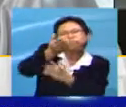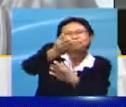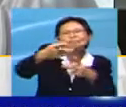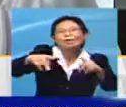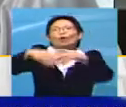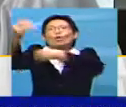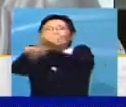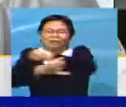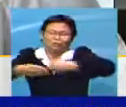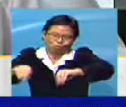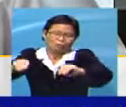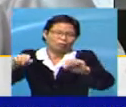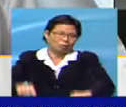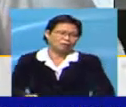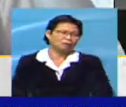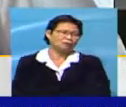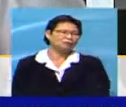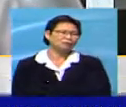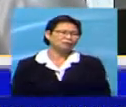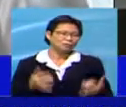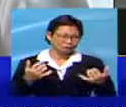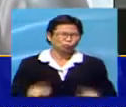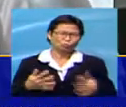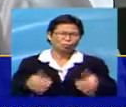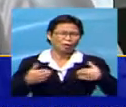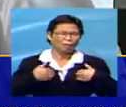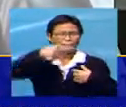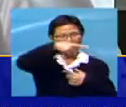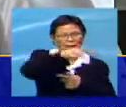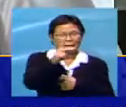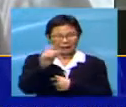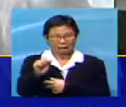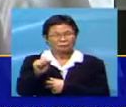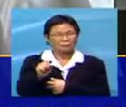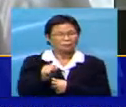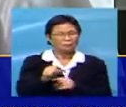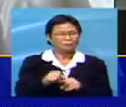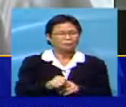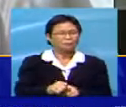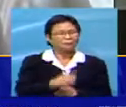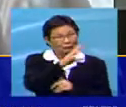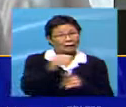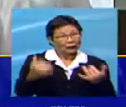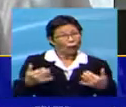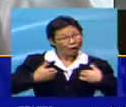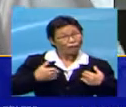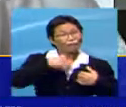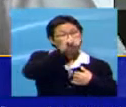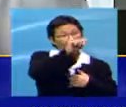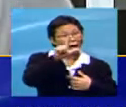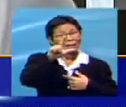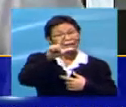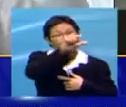game changer, ya. Kenapa? Walaupun sekarang sudah ada PKS yang tersenarai dan platform Alibaba, tetapi